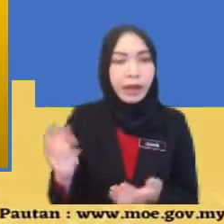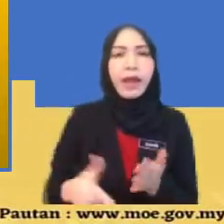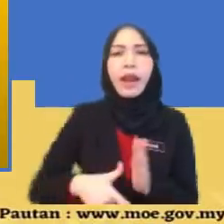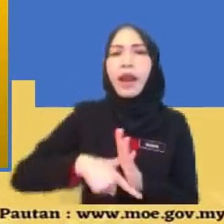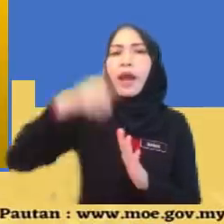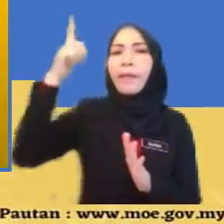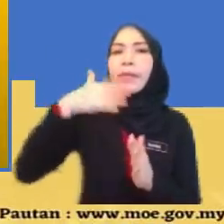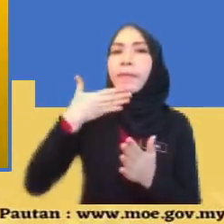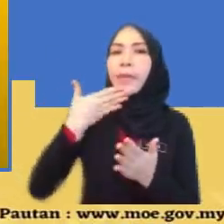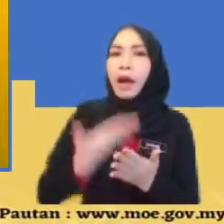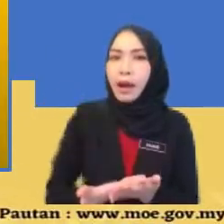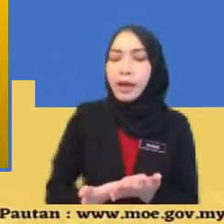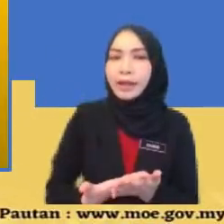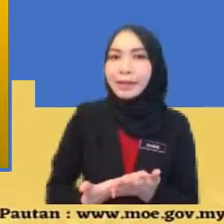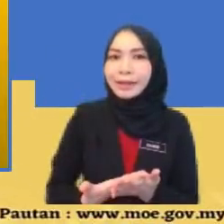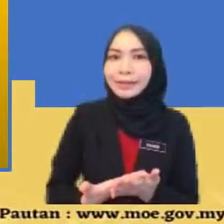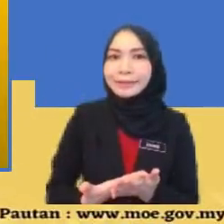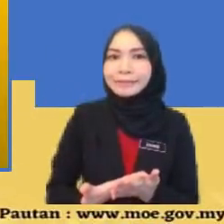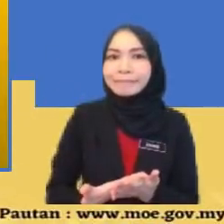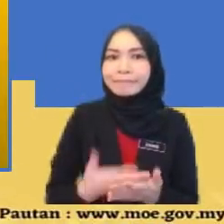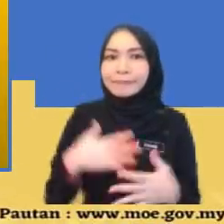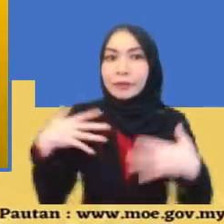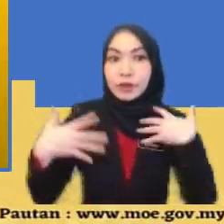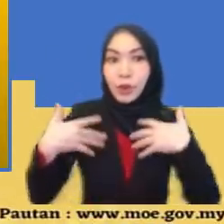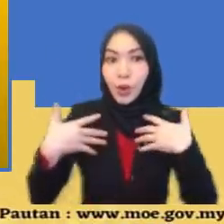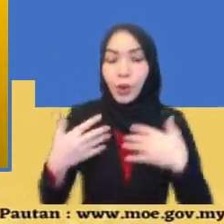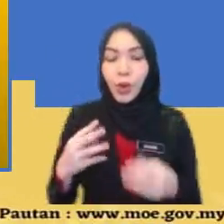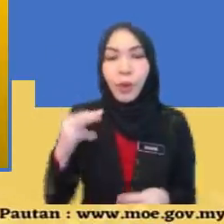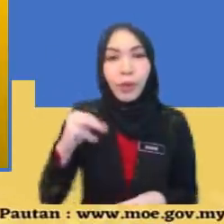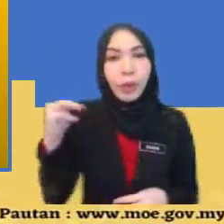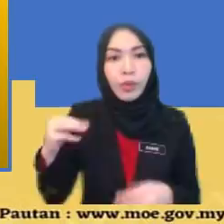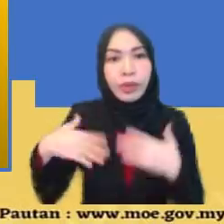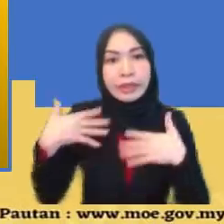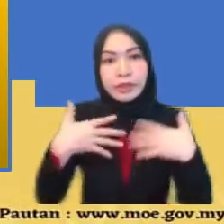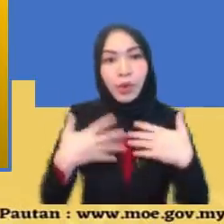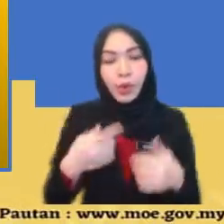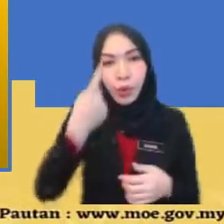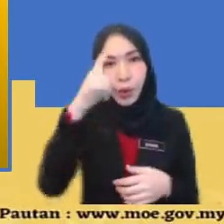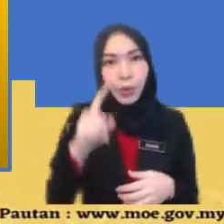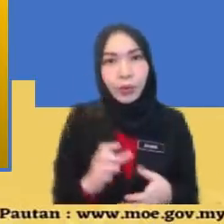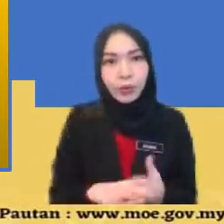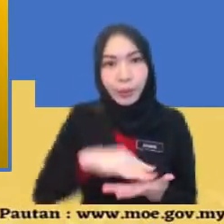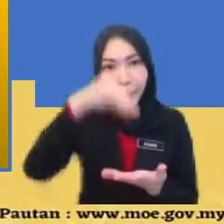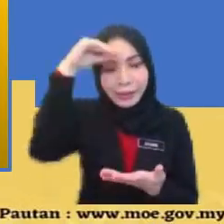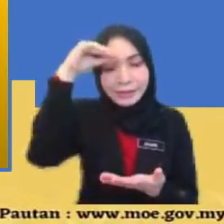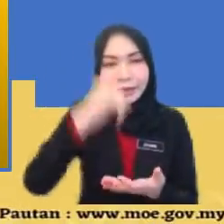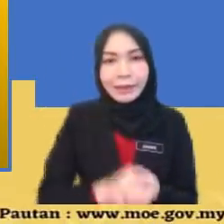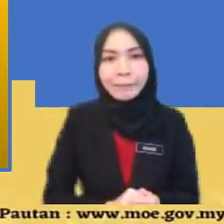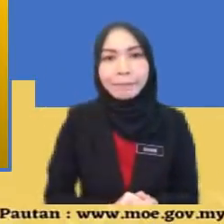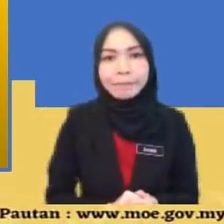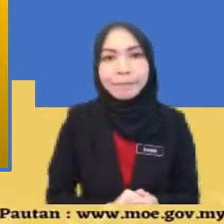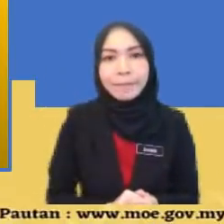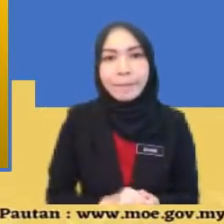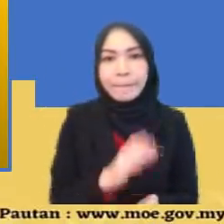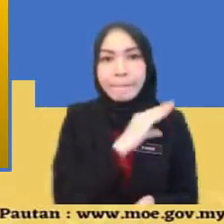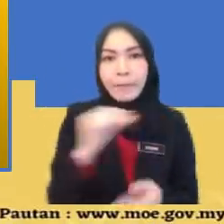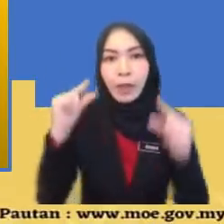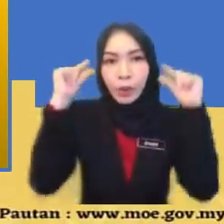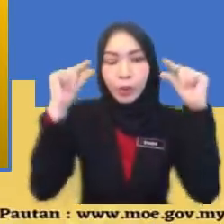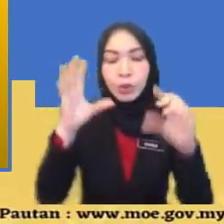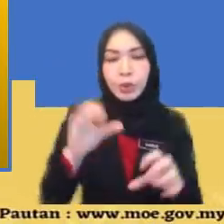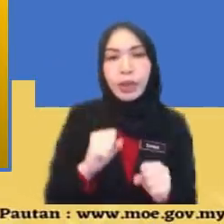bermakna memberikan peluang murid untuk memilih activity menilai memantau peningkatan pencapaian masing-masing secara